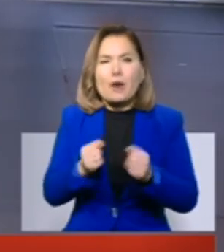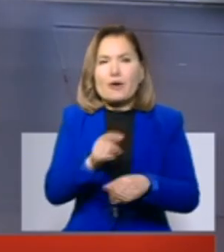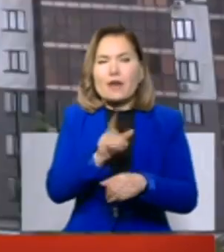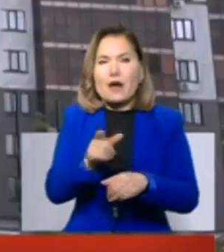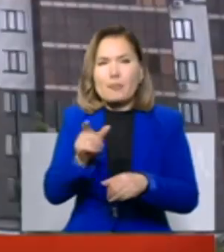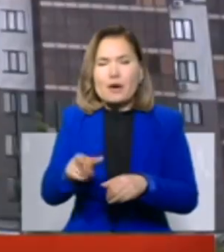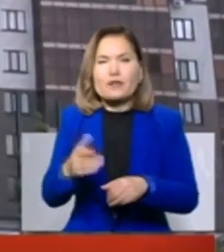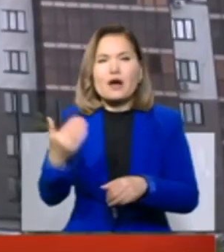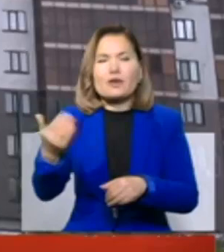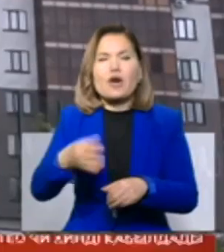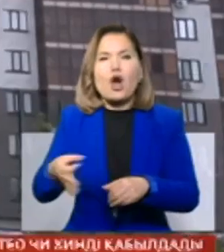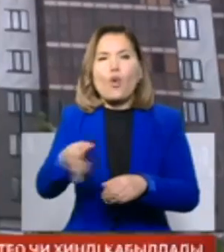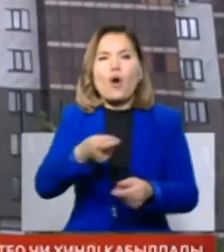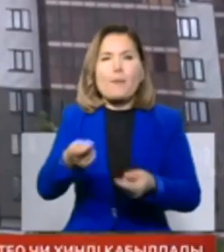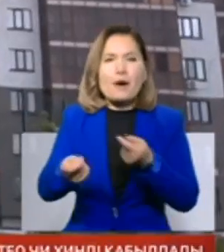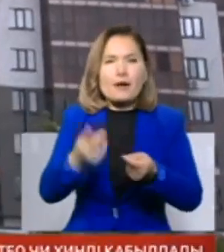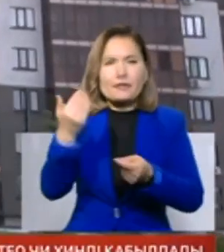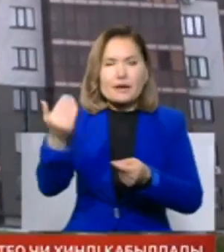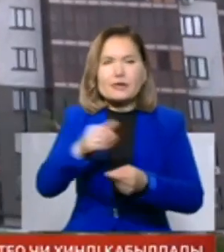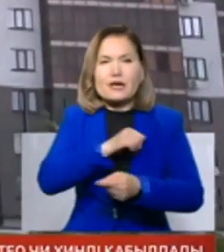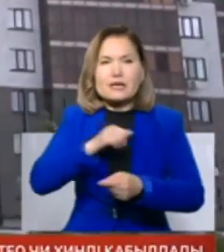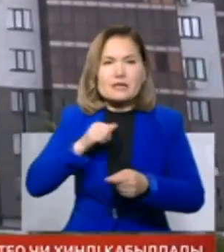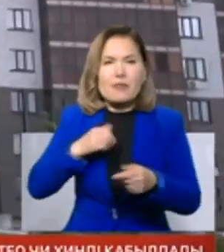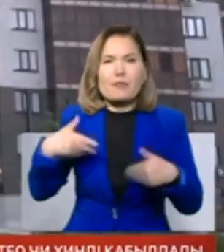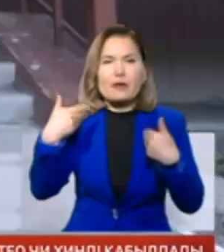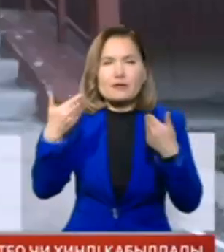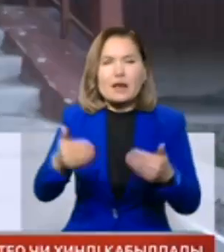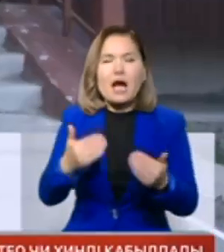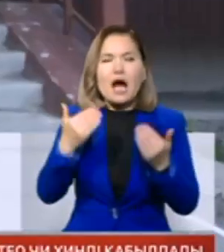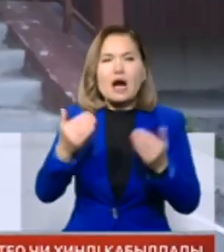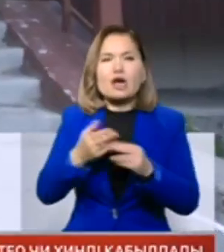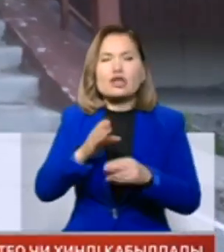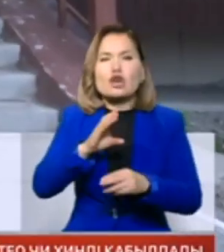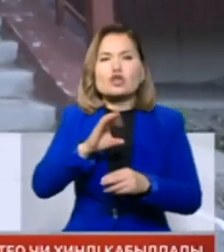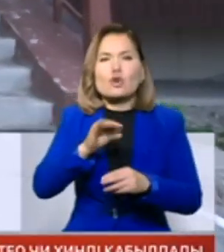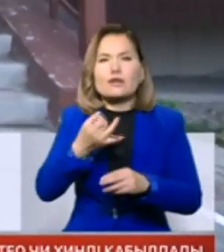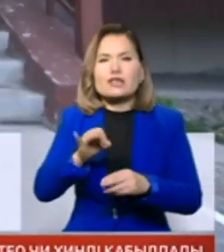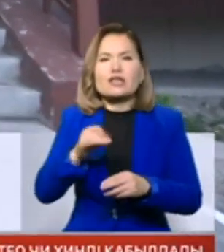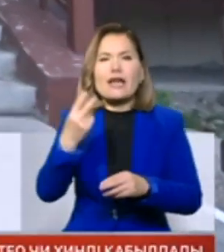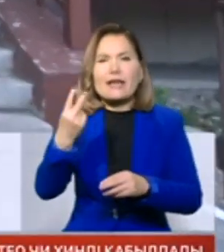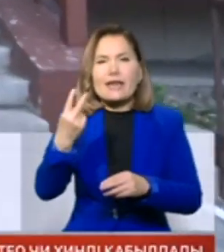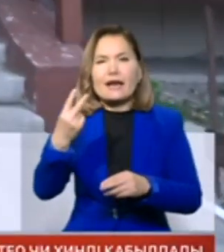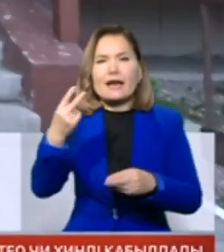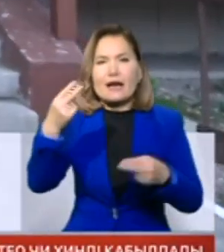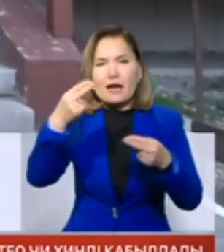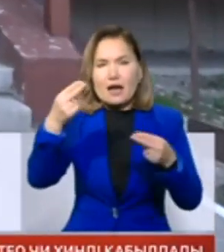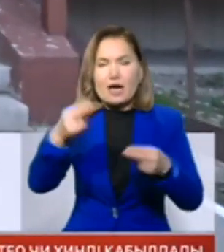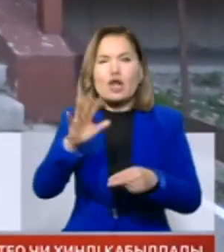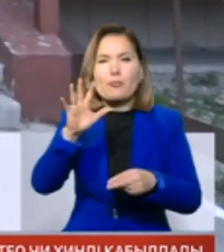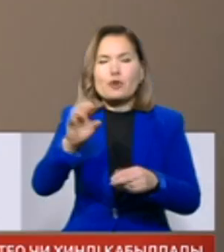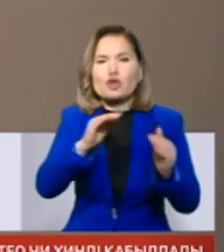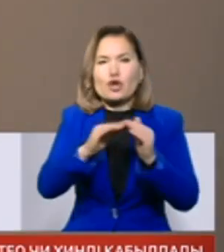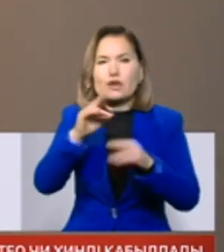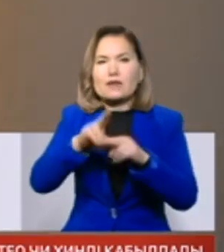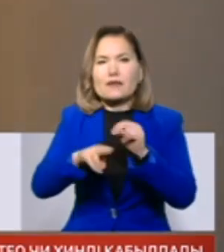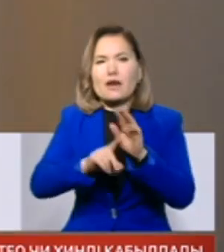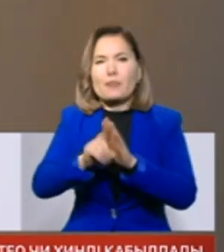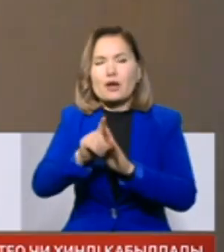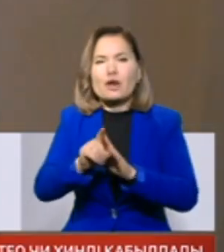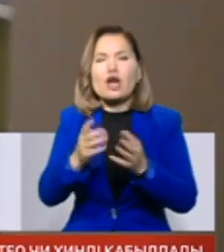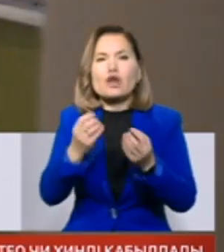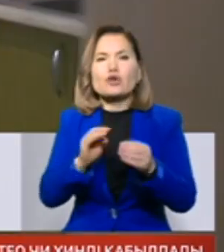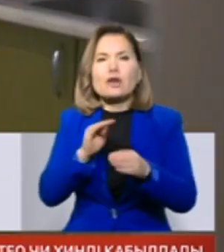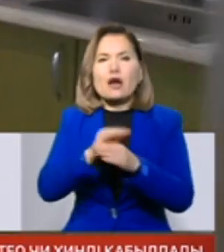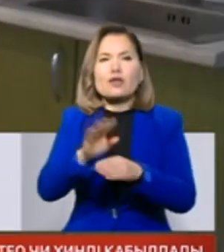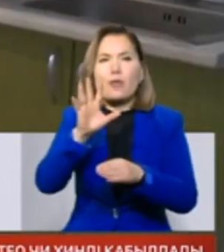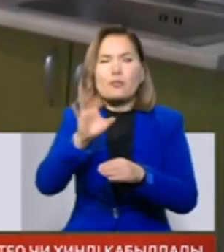тұрғындарды облыс әкімі Ғауез Нұрмұхамбетов құттықтады. Қазір Солнечный 2 кентінде 500 үй салынып жатыр. Одан бөлек 500